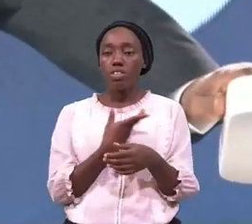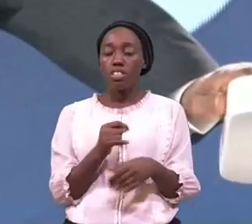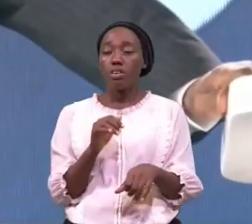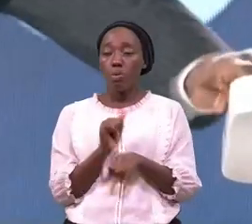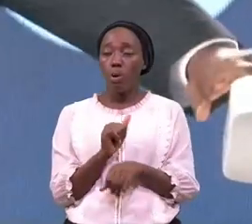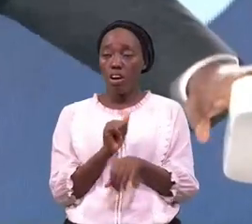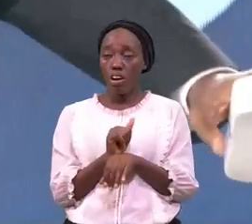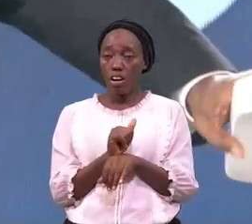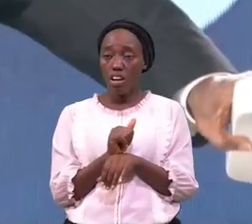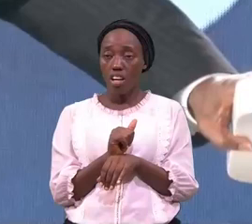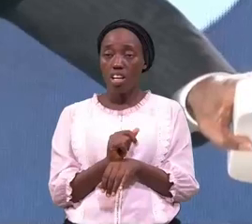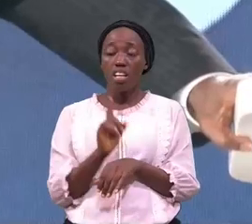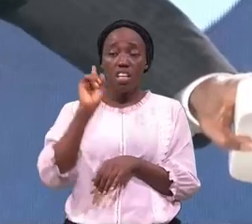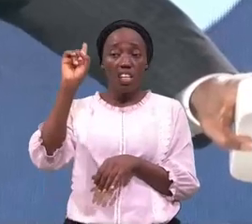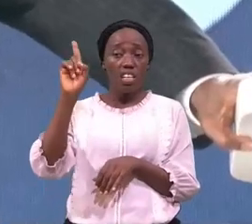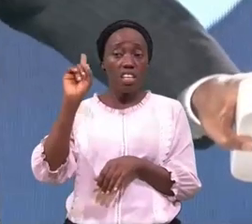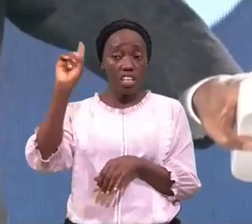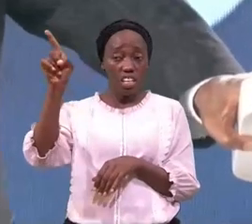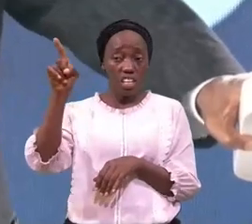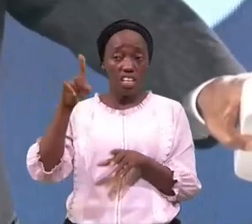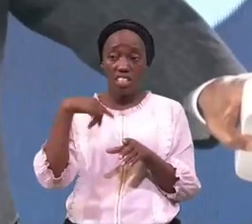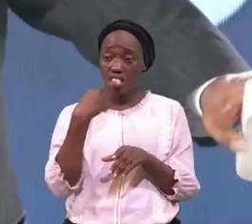donne la commission,